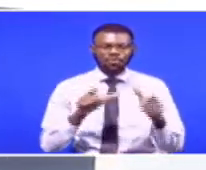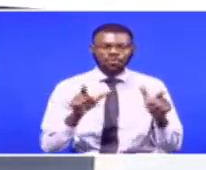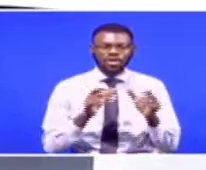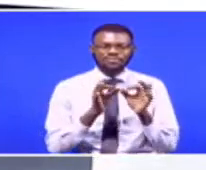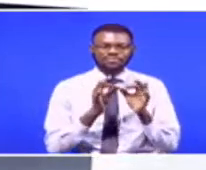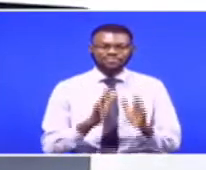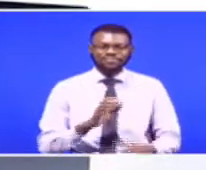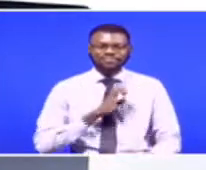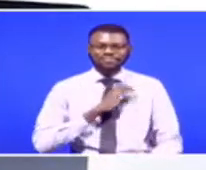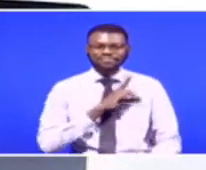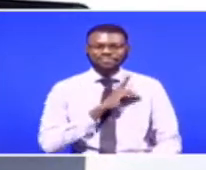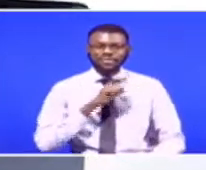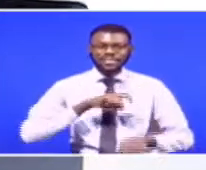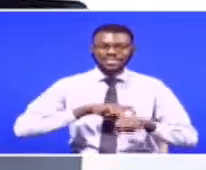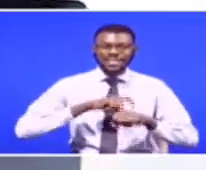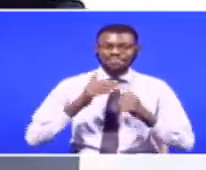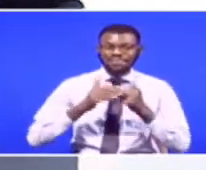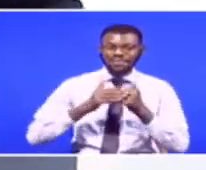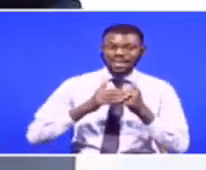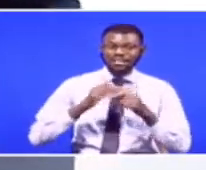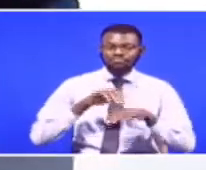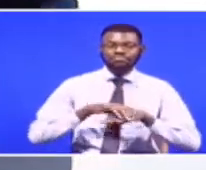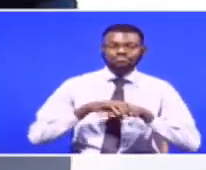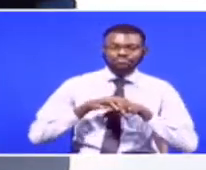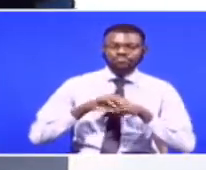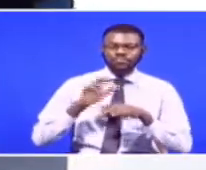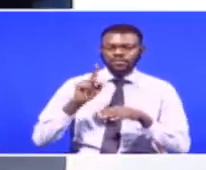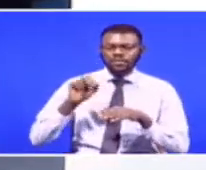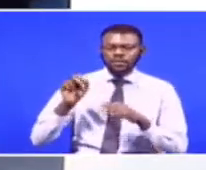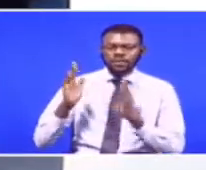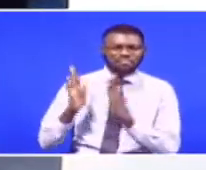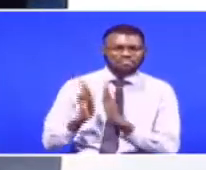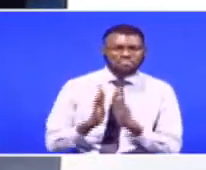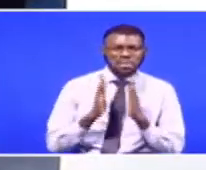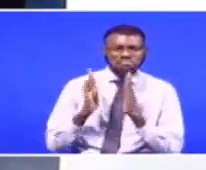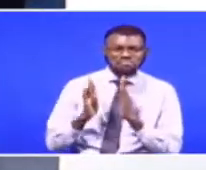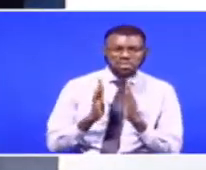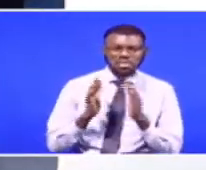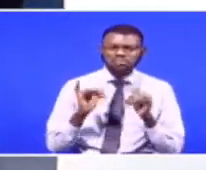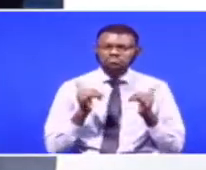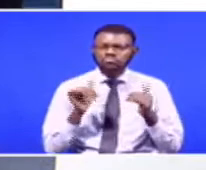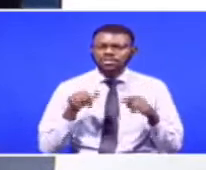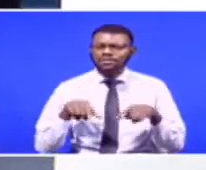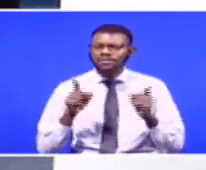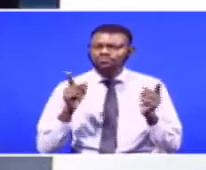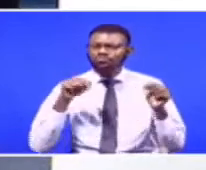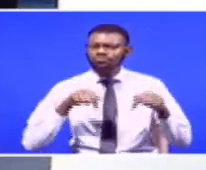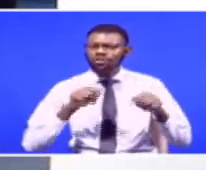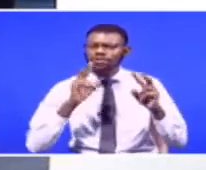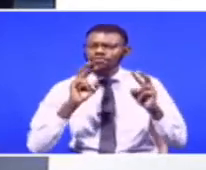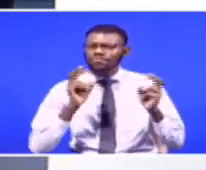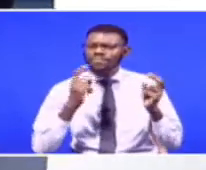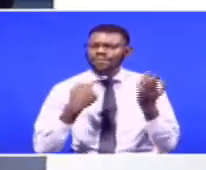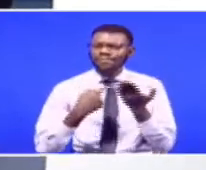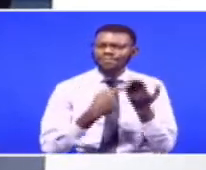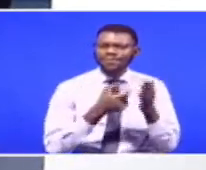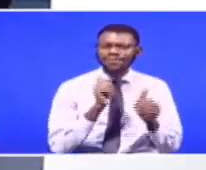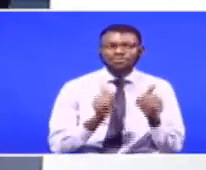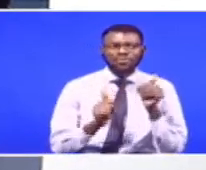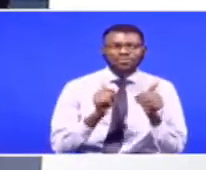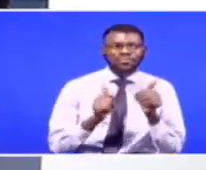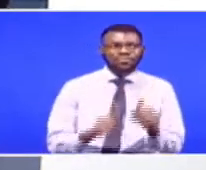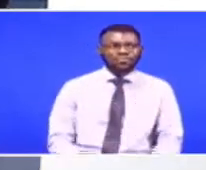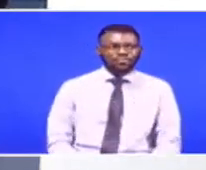Damian Evans. Mwendo wa saa 3 namuona Ken Mijungu ameanza kujiandaandaa. Nilisikia kikudokezea, sijui anazungumzia nini. Mjadala wa leo unahusu mambo